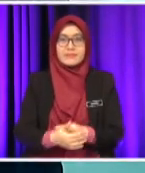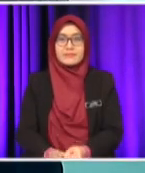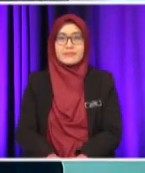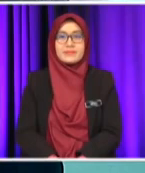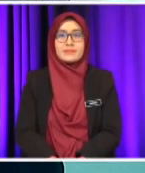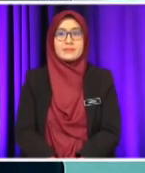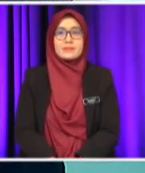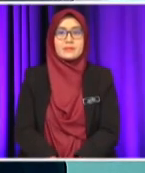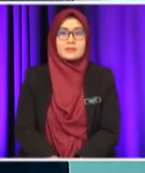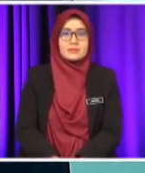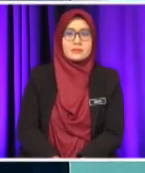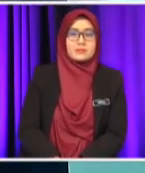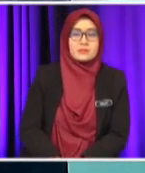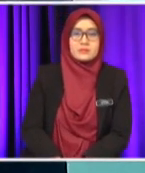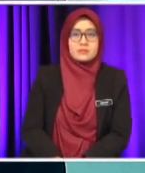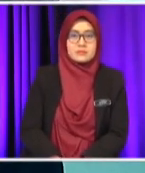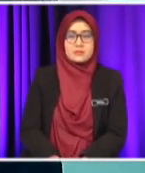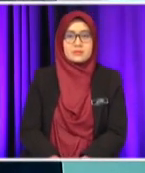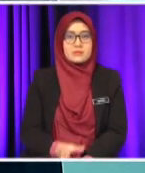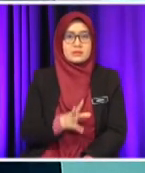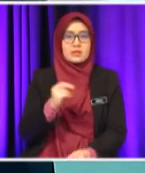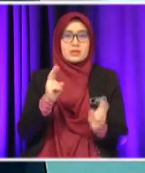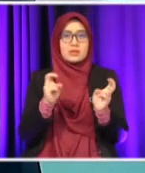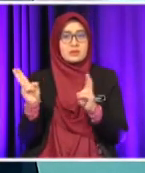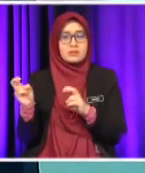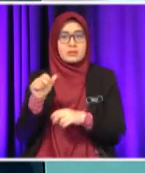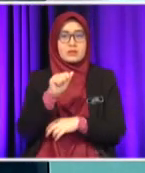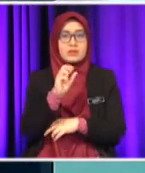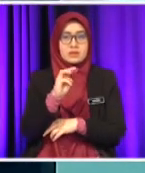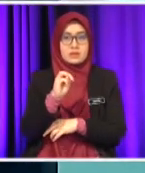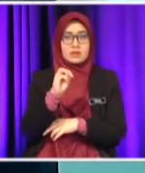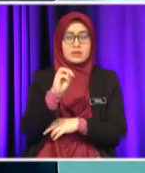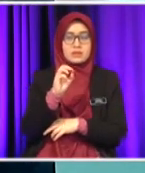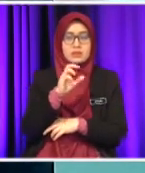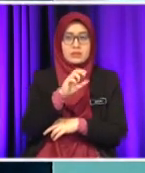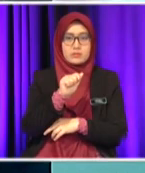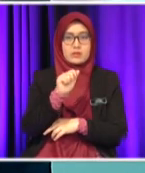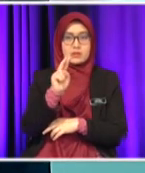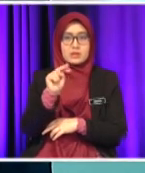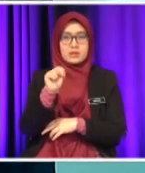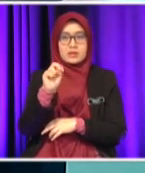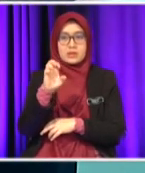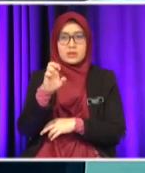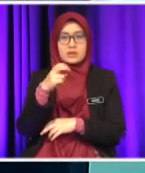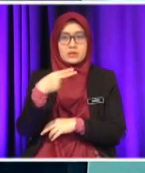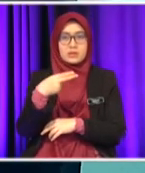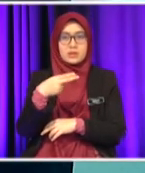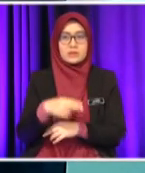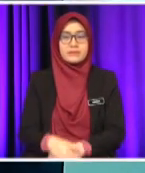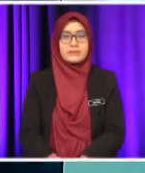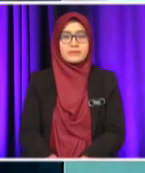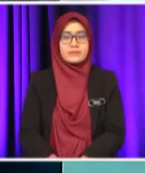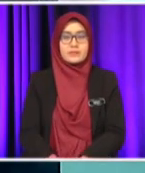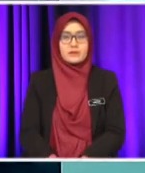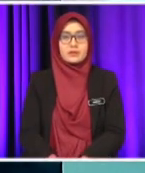ini contoh taman tergantung ada Yayasan ada juga yang Pirami ya bentuk